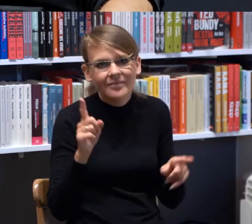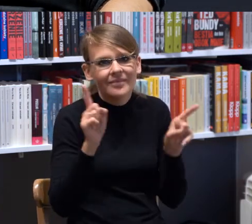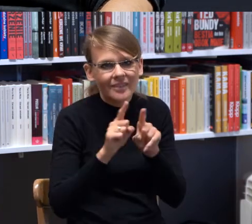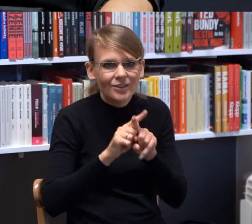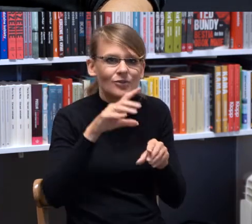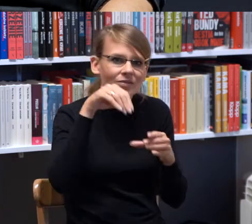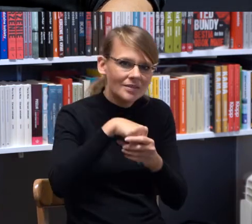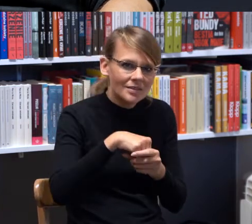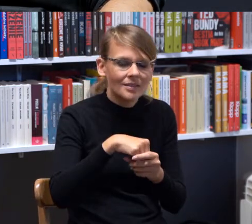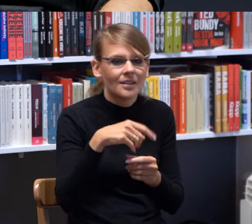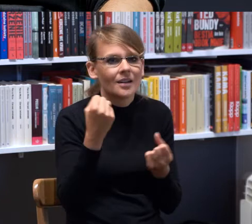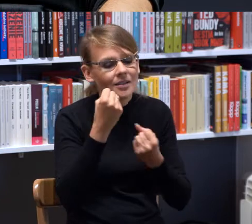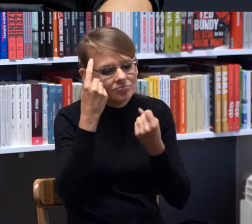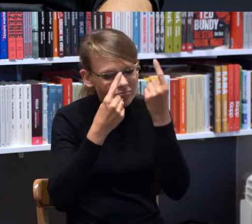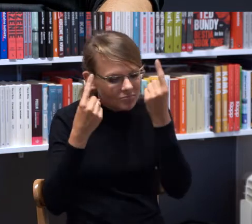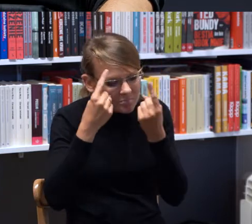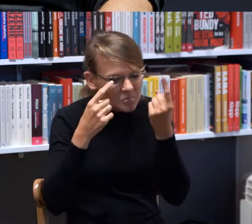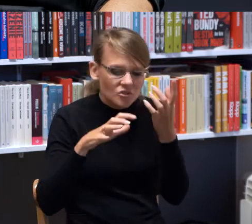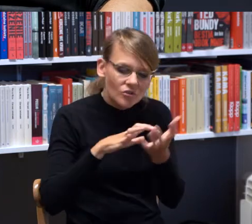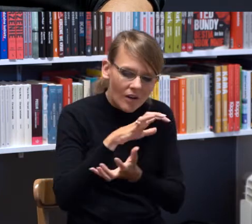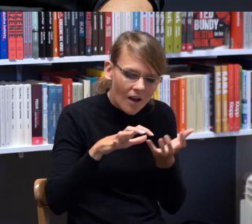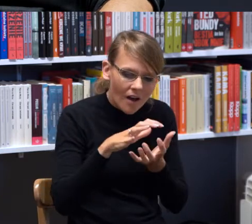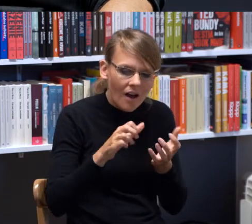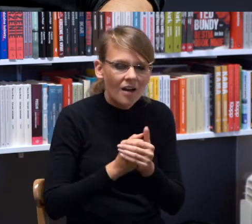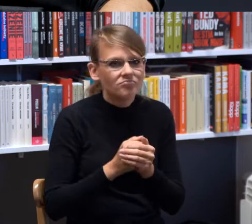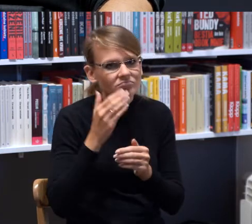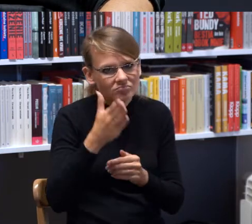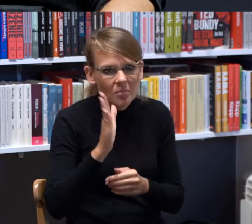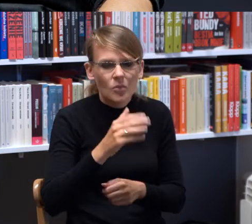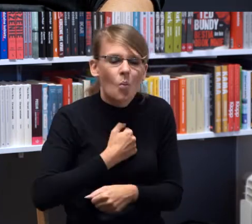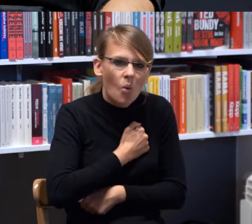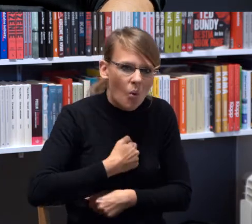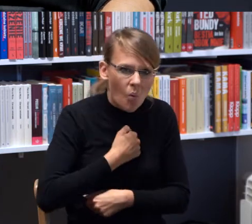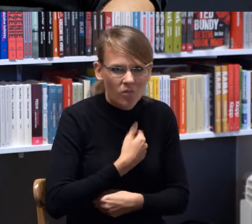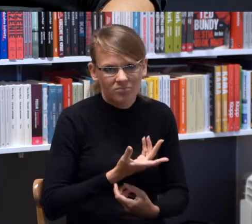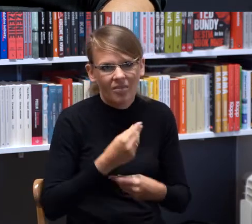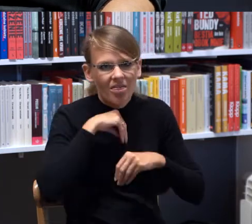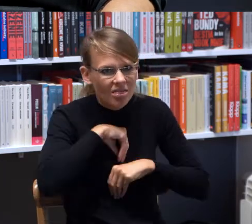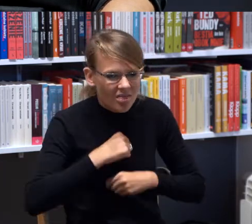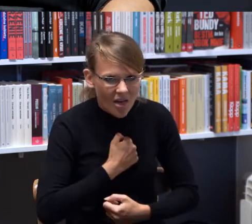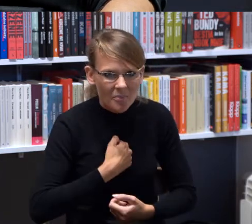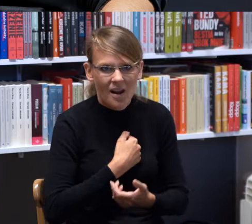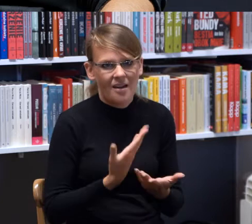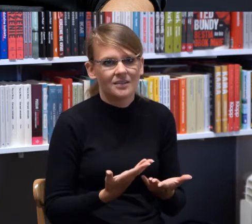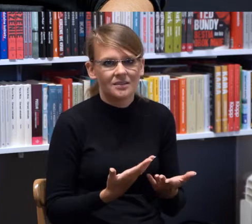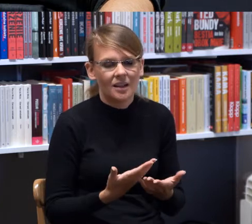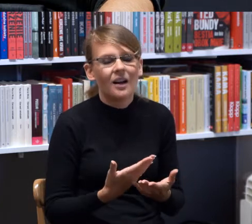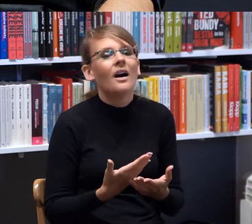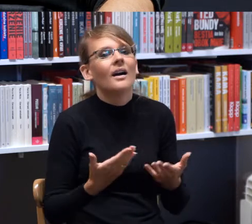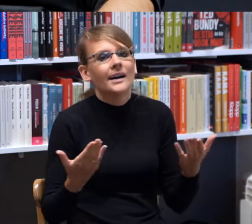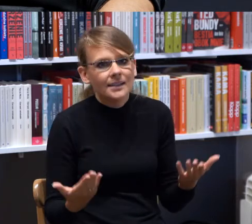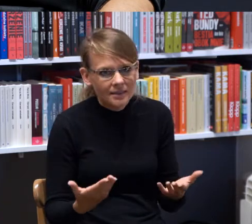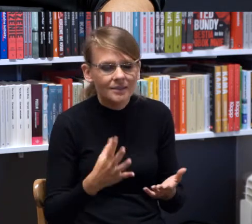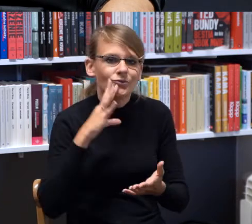nad światem, która niechybnie doprowadzi nas do smutku, do depresji, że do jakiegoś weltschmerzu, no i wtedy